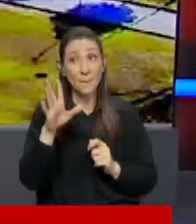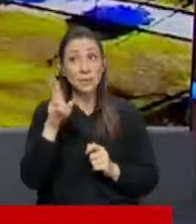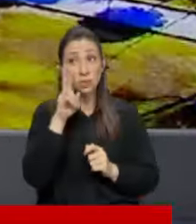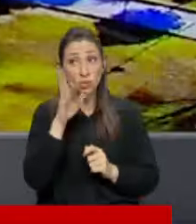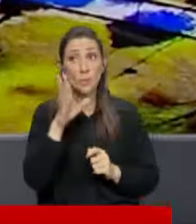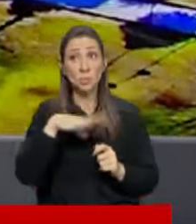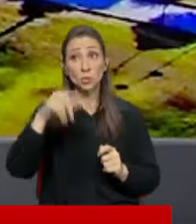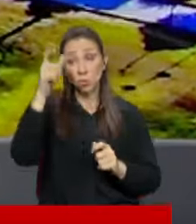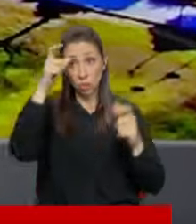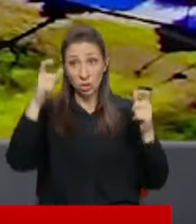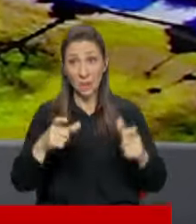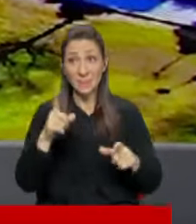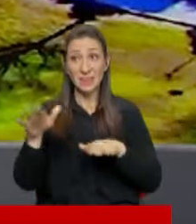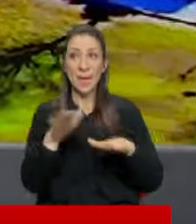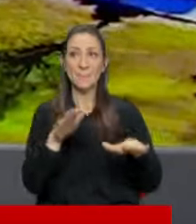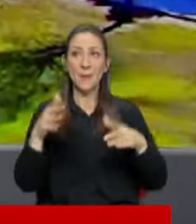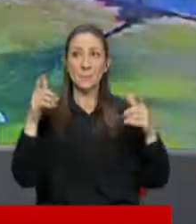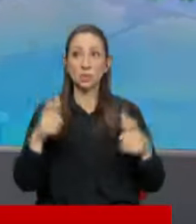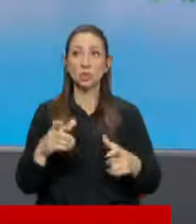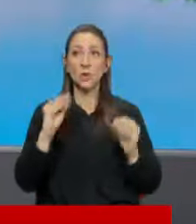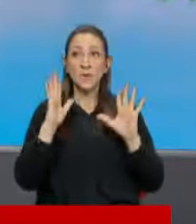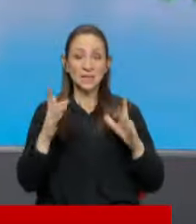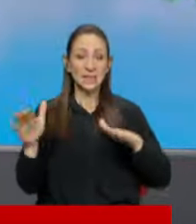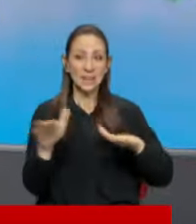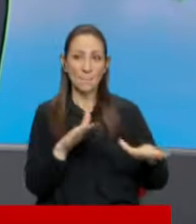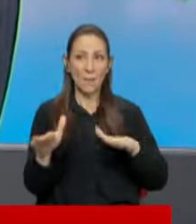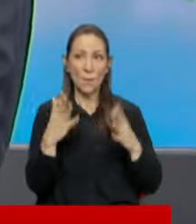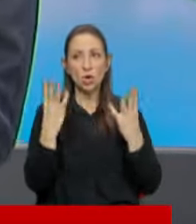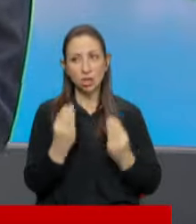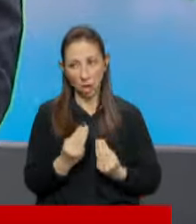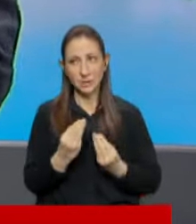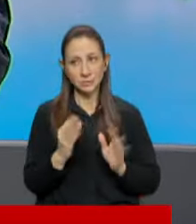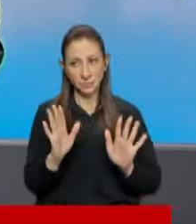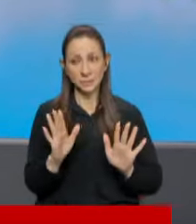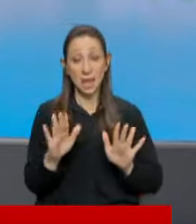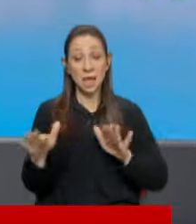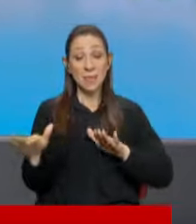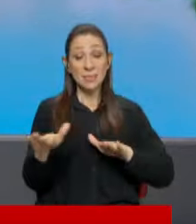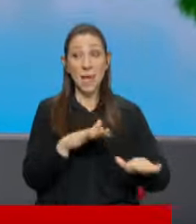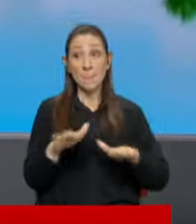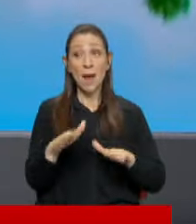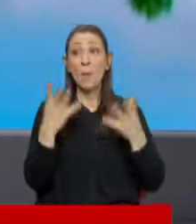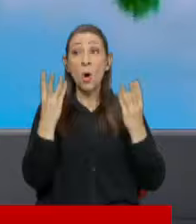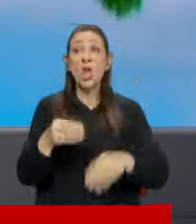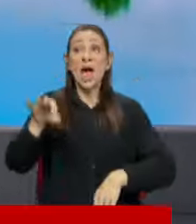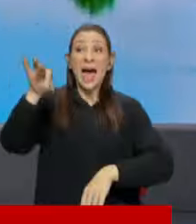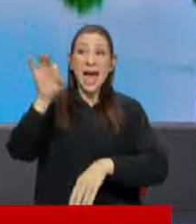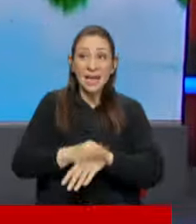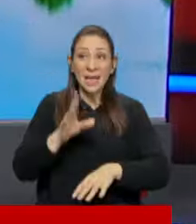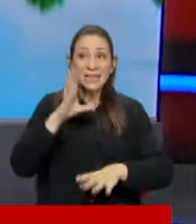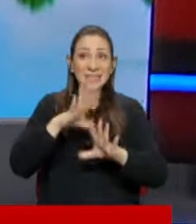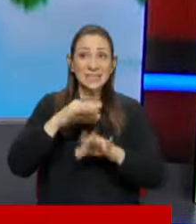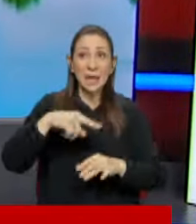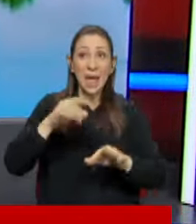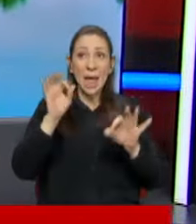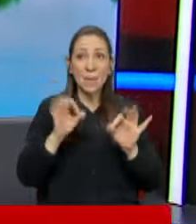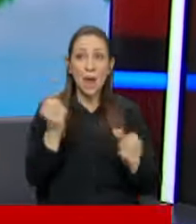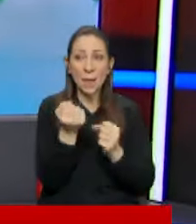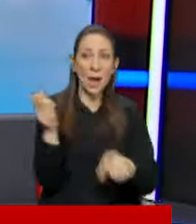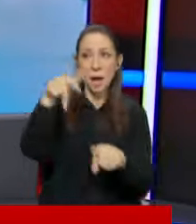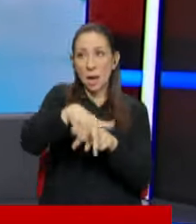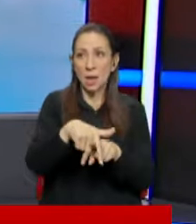sonuçta bütün ülke bir deprem bölgesi. Sık sık deprem yaşayacağız. Şimdi deprem yaşandığı an insanlarımız hemen